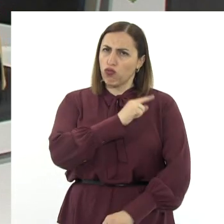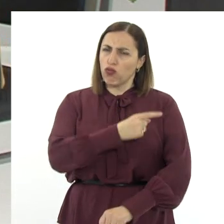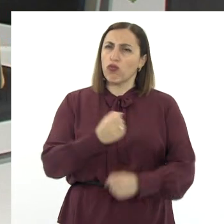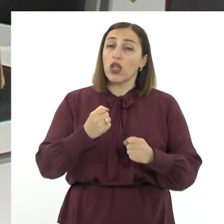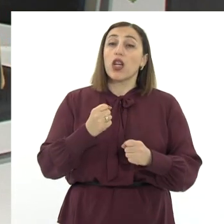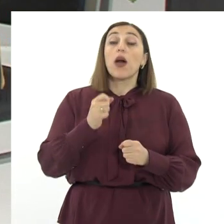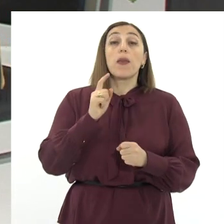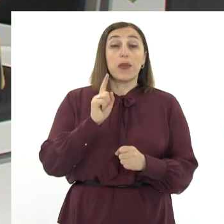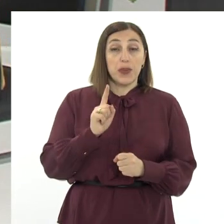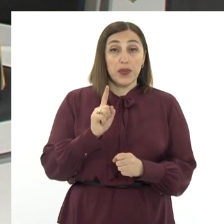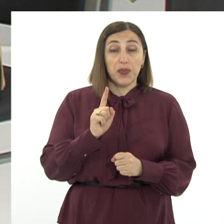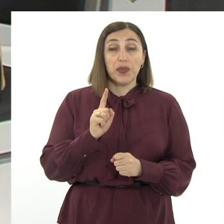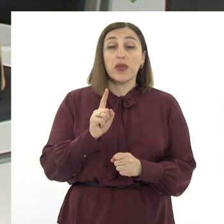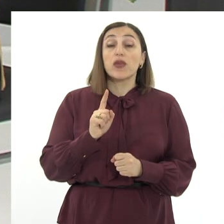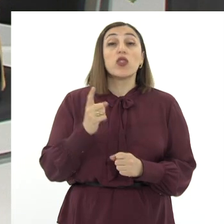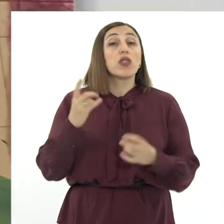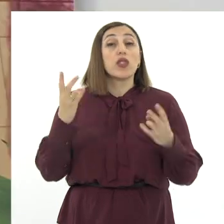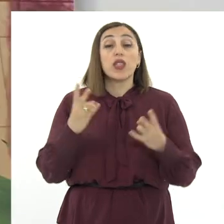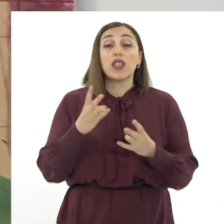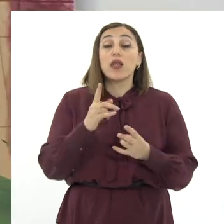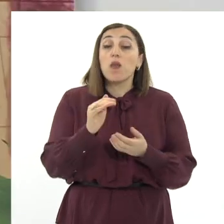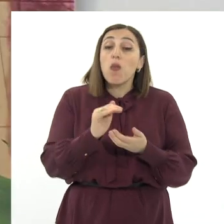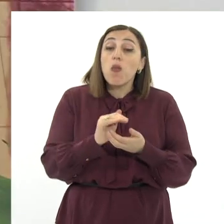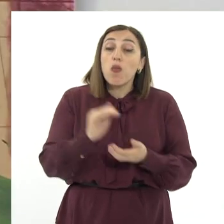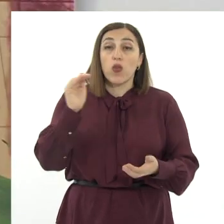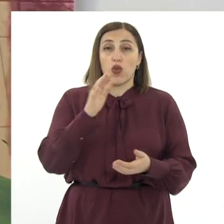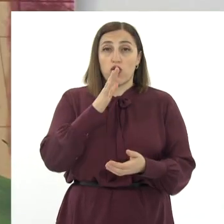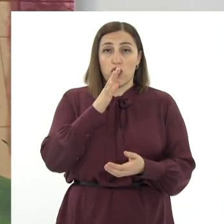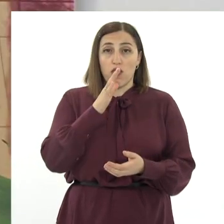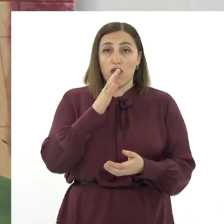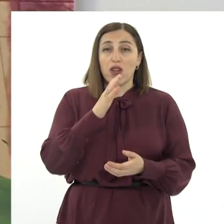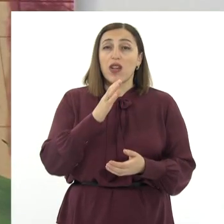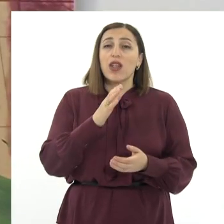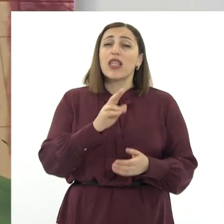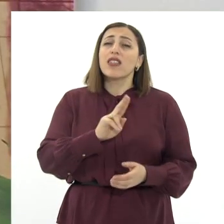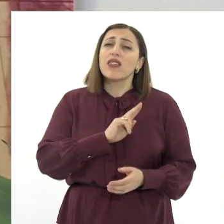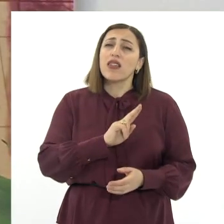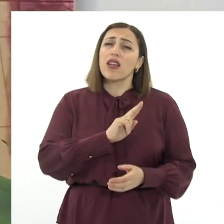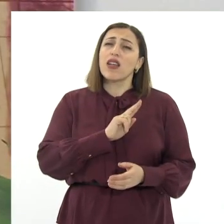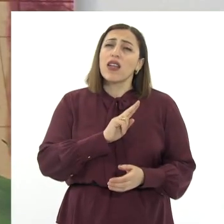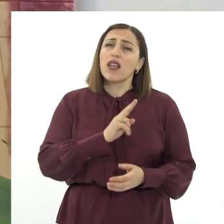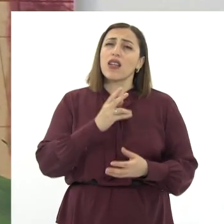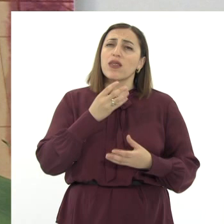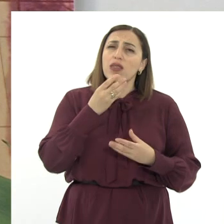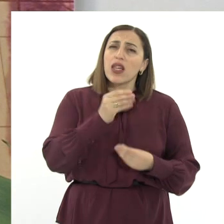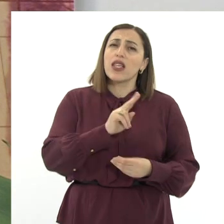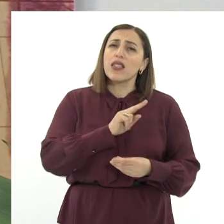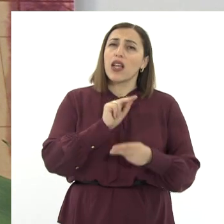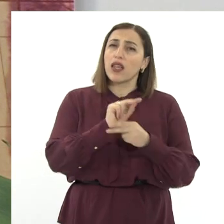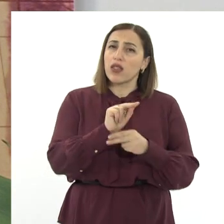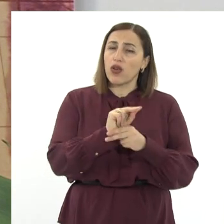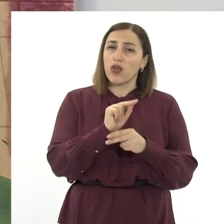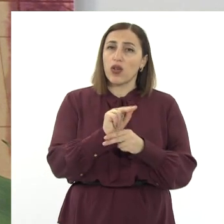պինդ, միակ բանը, որ անհրաժեշտ է հենց փոքրիկ ժամանակից շան մեջ սեր մտցնելն է, որտեղ սերը